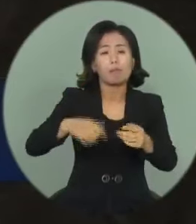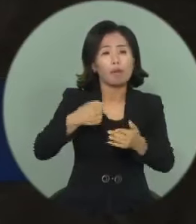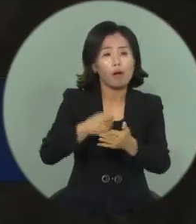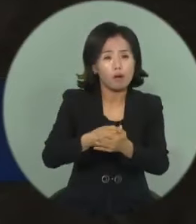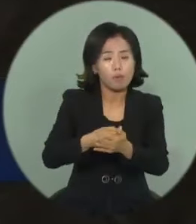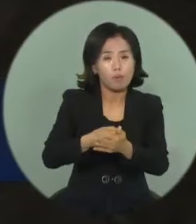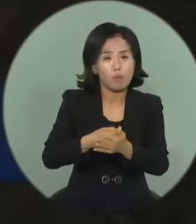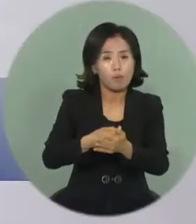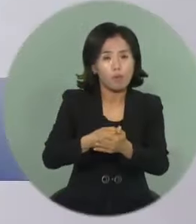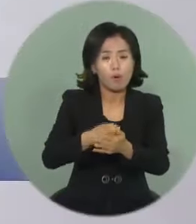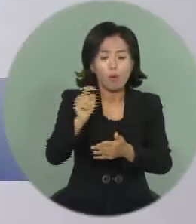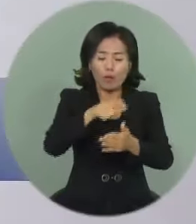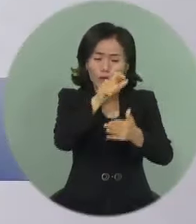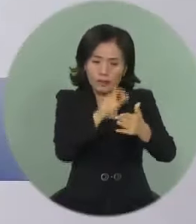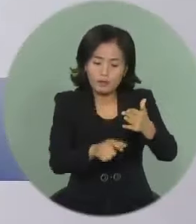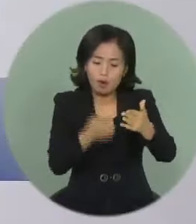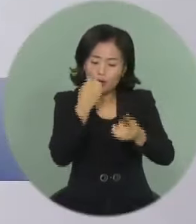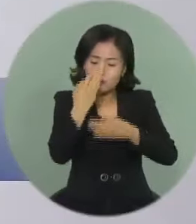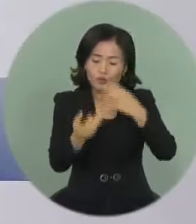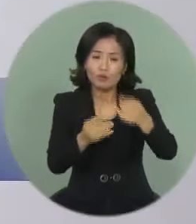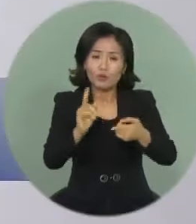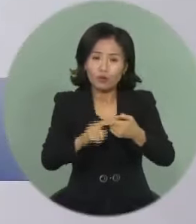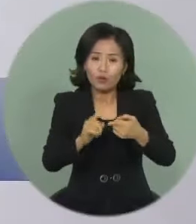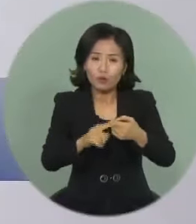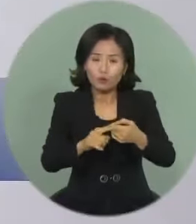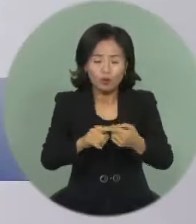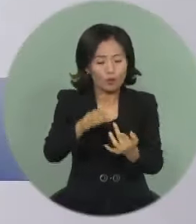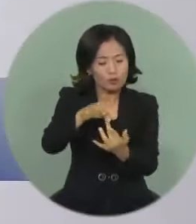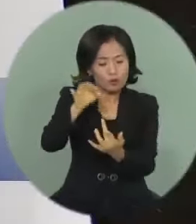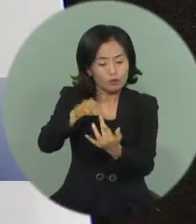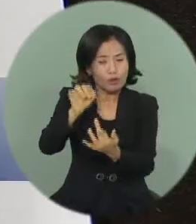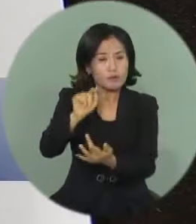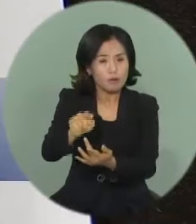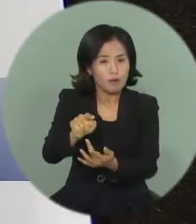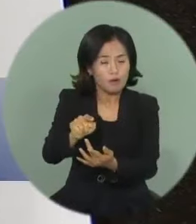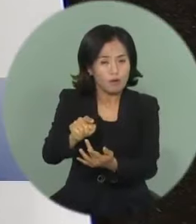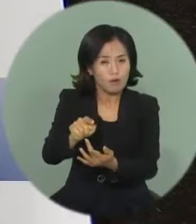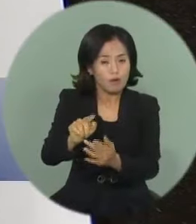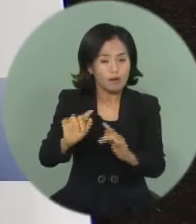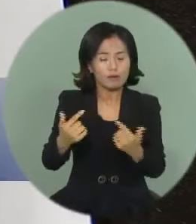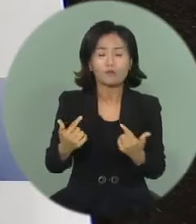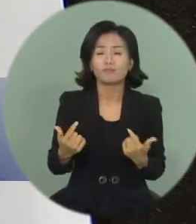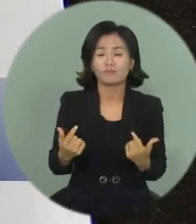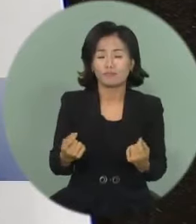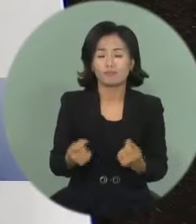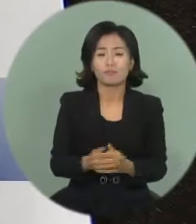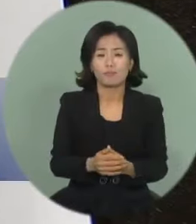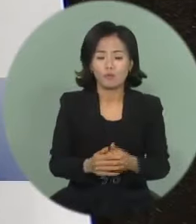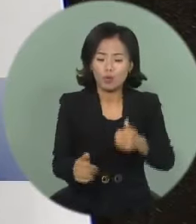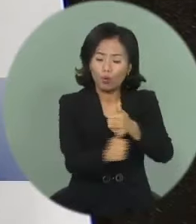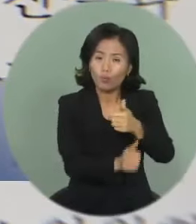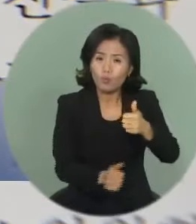어떤 기록 어떤 진술에 대해서 취사 선택을 한게 아니라는 말씀을 드리고 싶고요